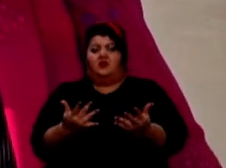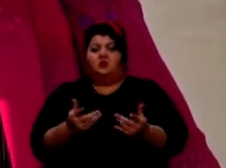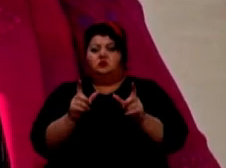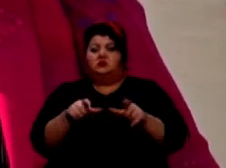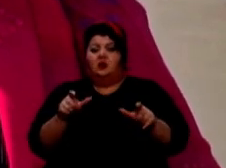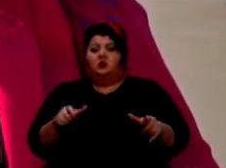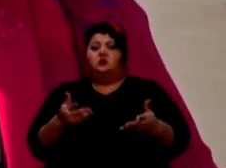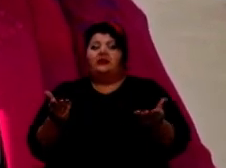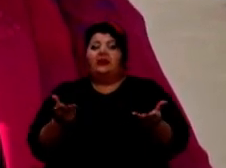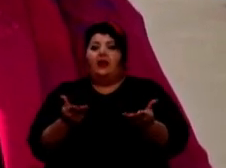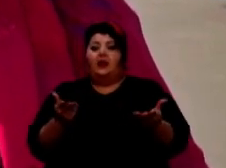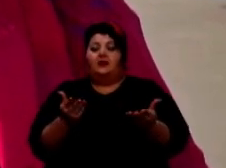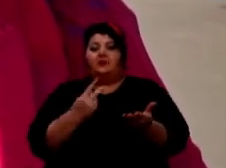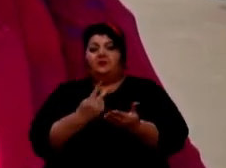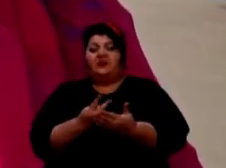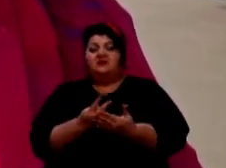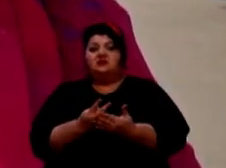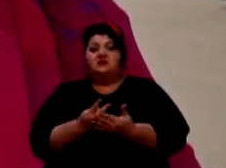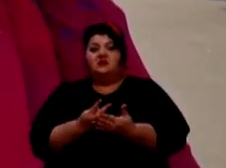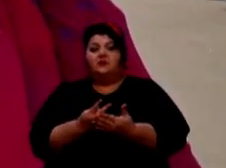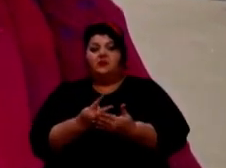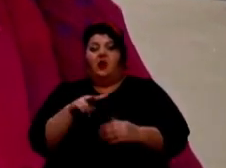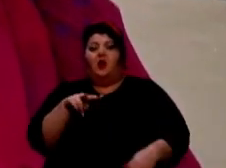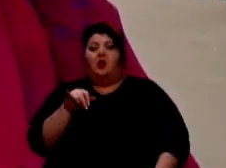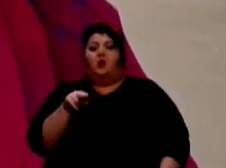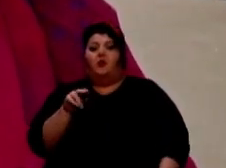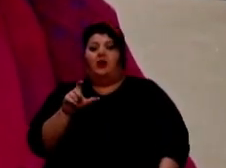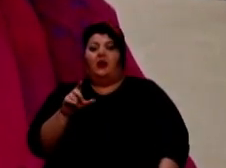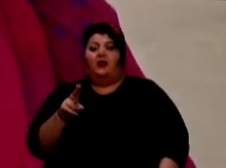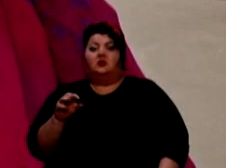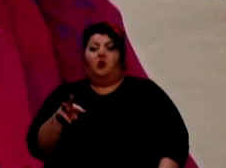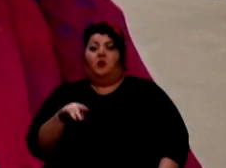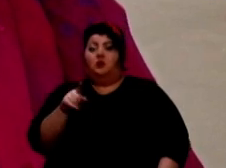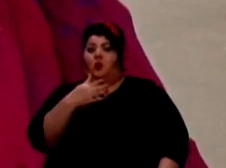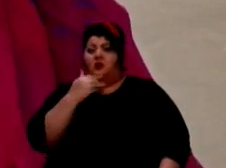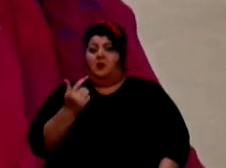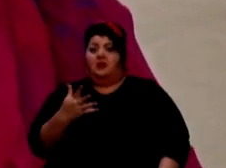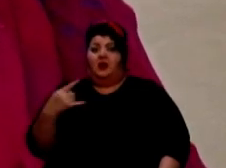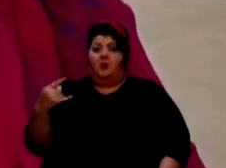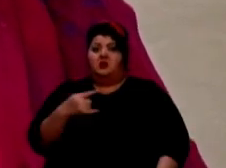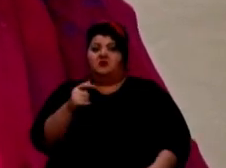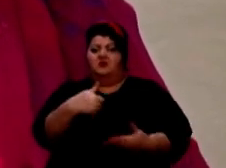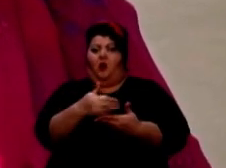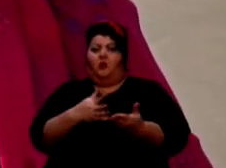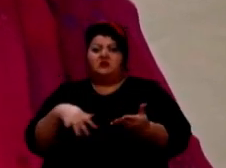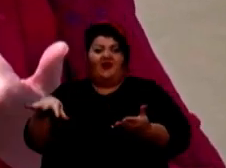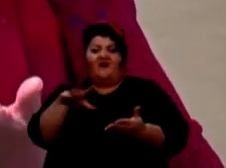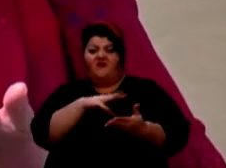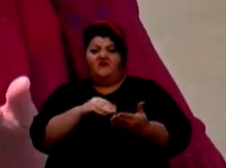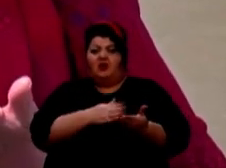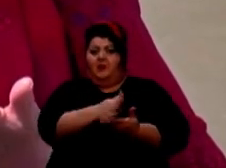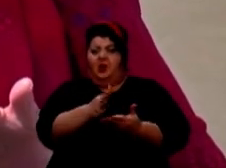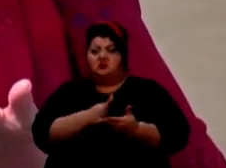Тобто, дивіться, під Лупаєнком у нього немає стільки машин, щоб він обслуговував всі маршрути.